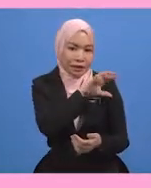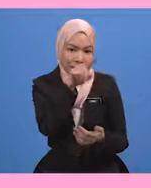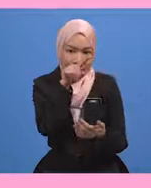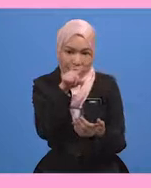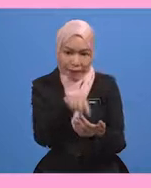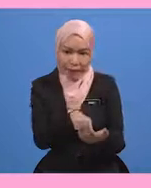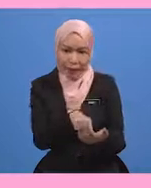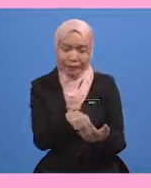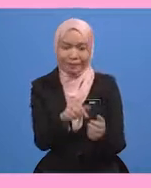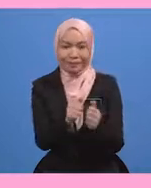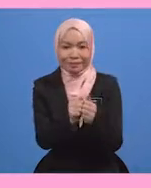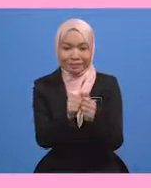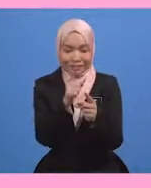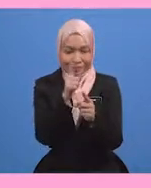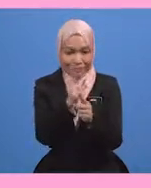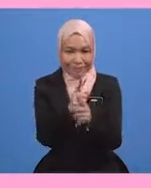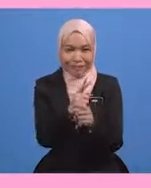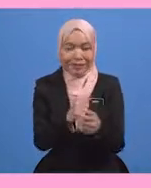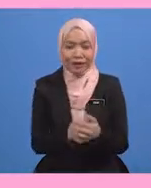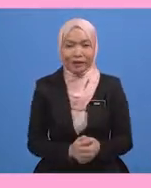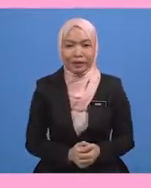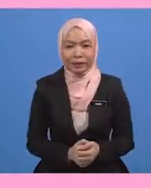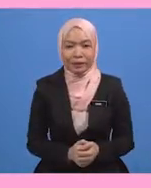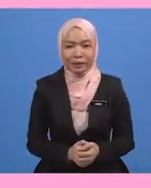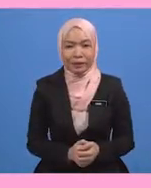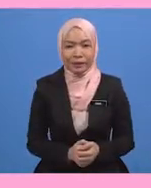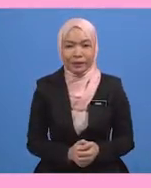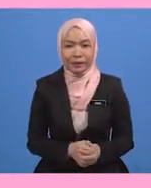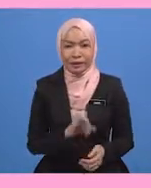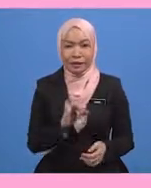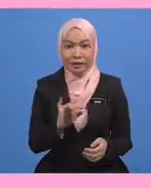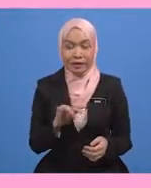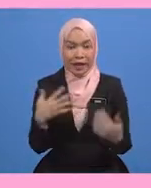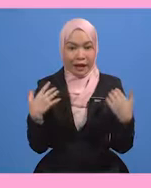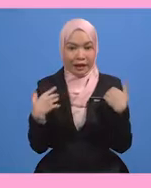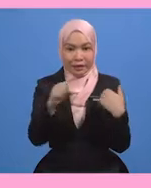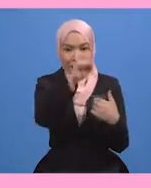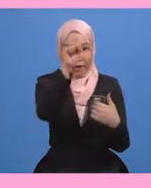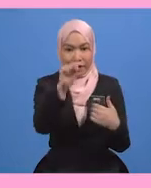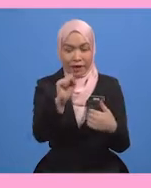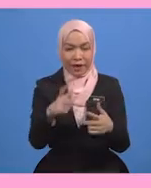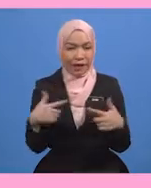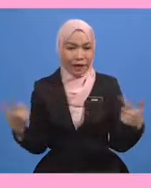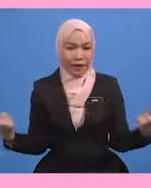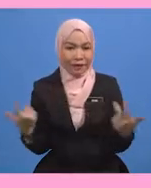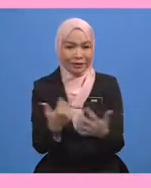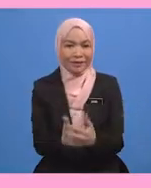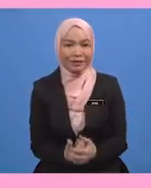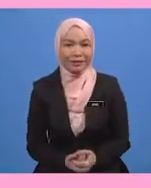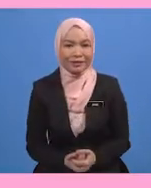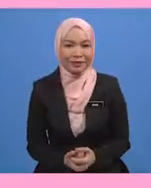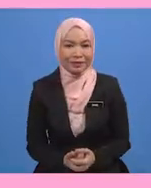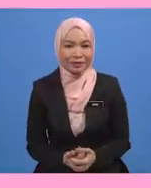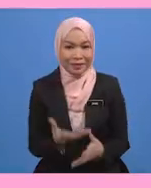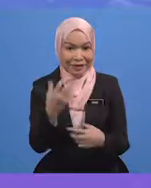tepat. Bagi yang tidak menjawab dengan tepat, cuba lagi. Ustazah ada soalan-soalan lain yang akan ke udara